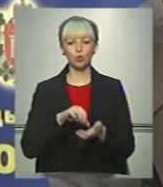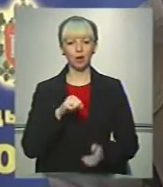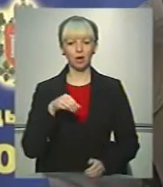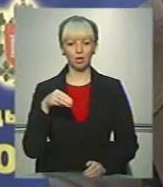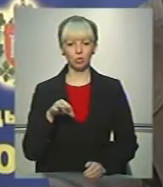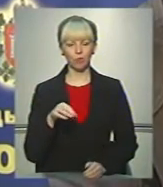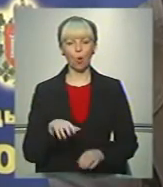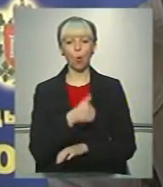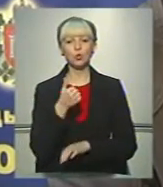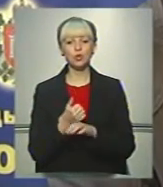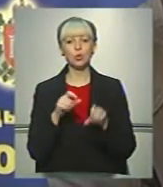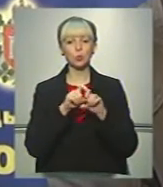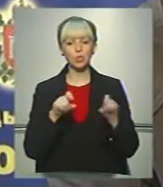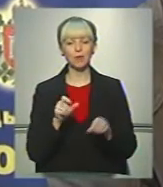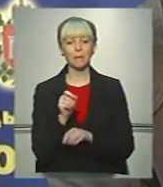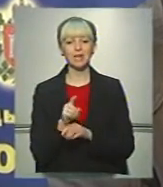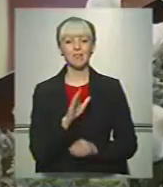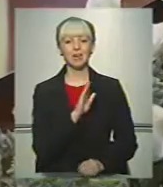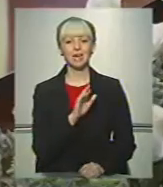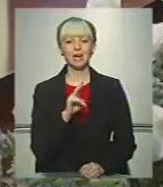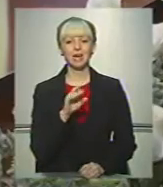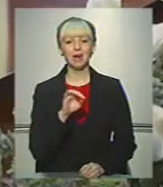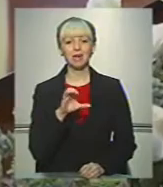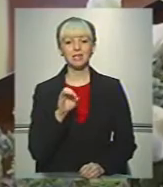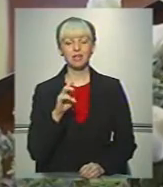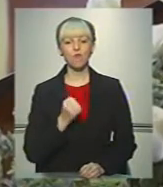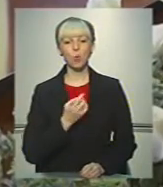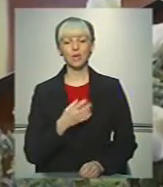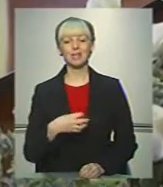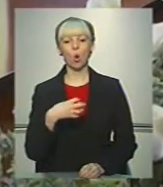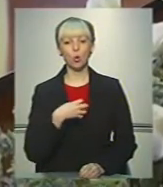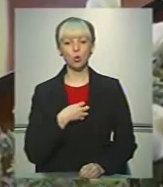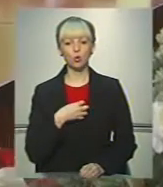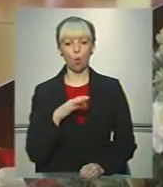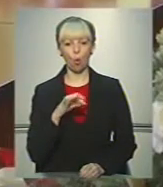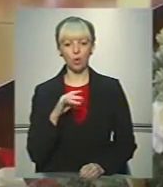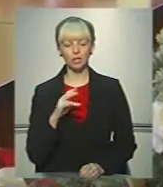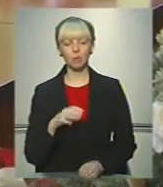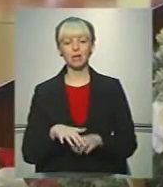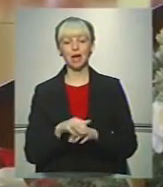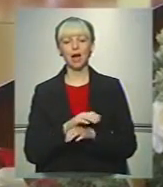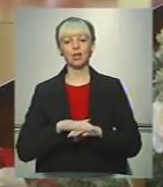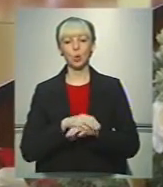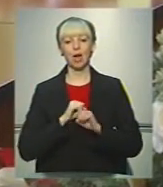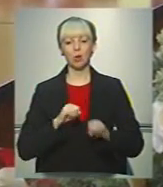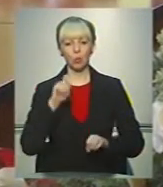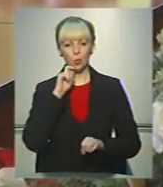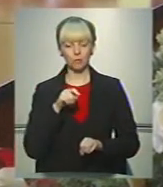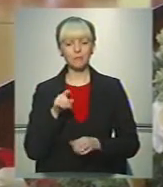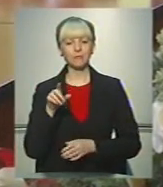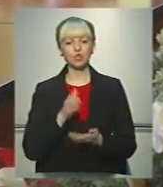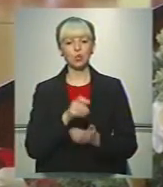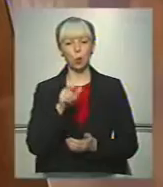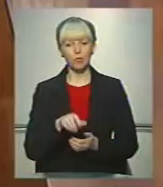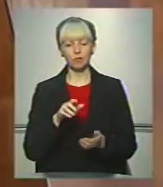АТО. Очільником установи призначили Валерія Кресняна, воїна, який нагороджений орденом «Народний герой України». Чиновники запевняють,